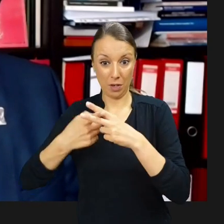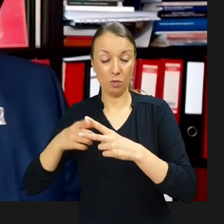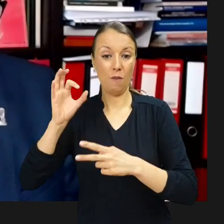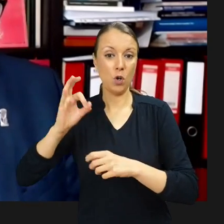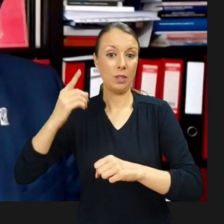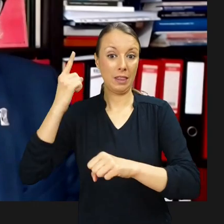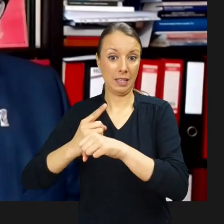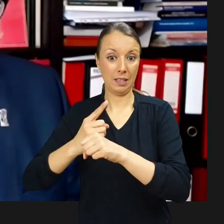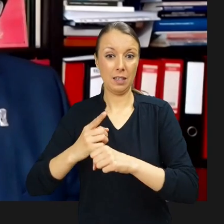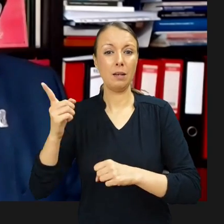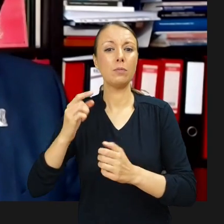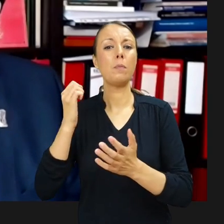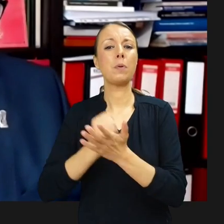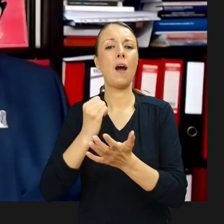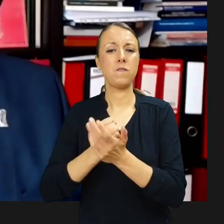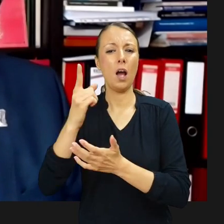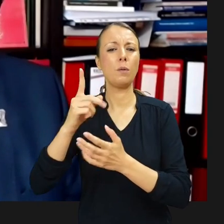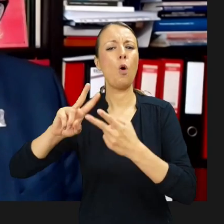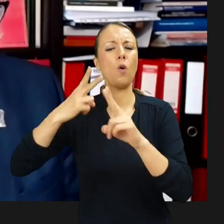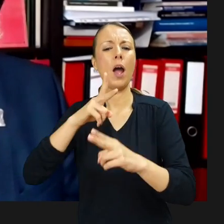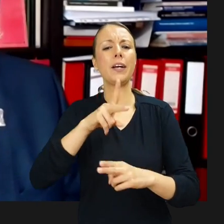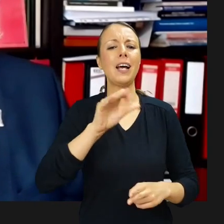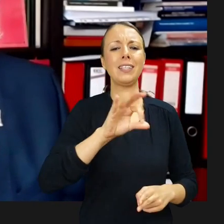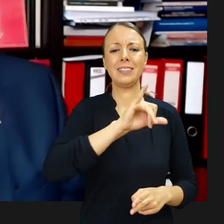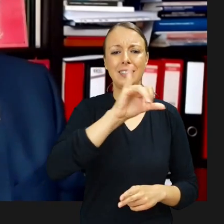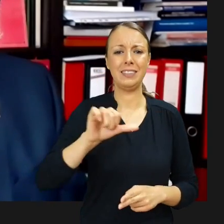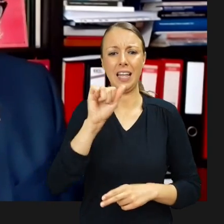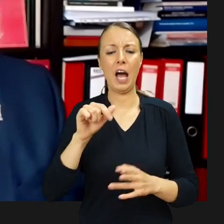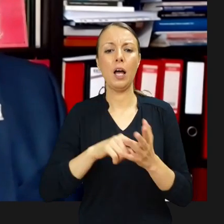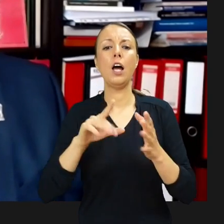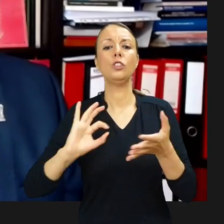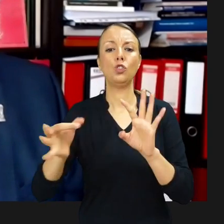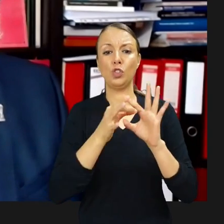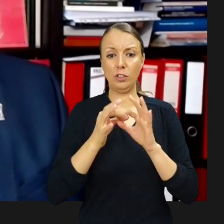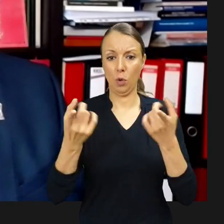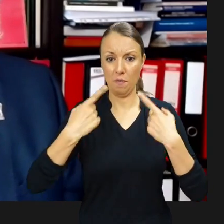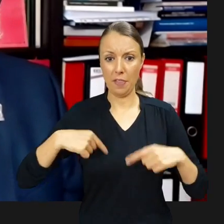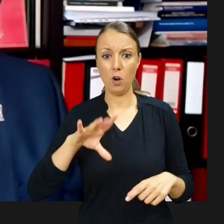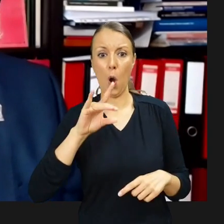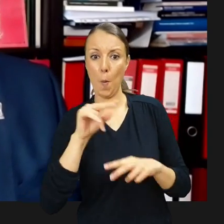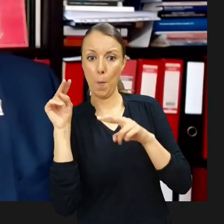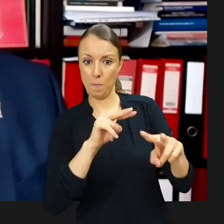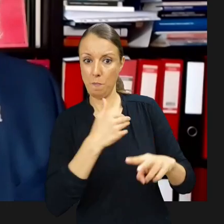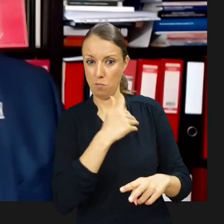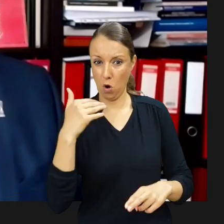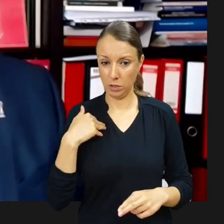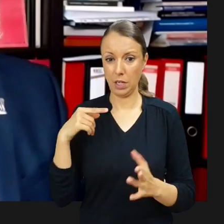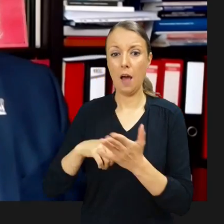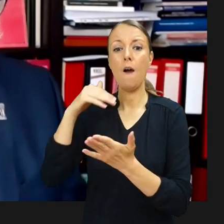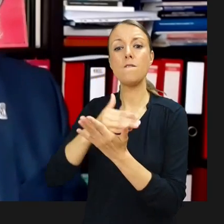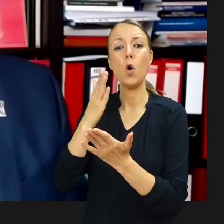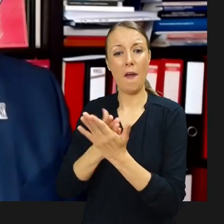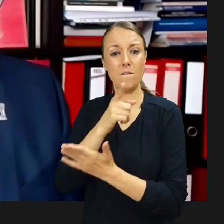Skarga kasacyjna Stowarzyszenia Sieć Obywatelska Watchdog Polska w Warszawie od wyroku Wojewódzkiego Sądu Administracyjnego w Warszawie,